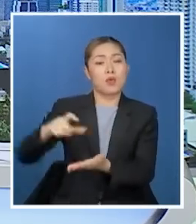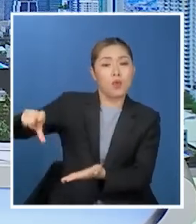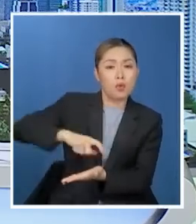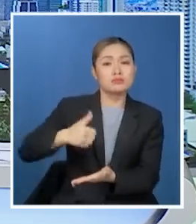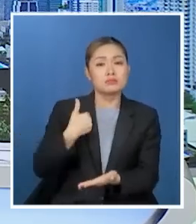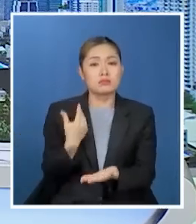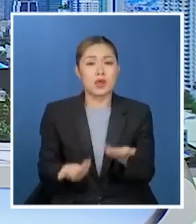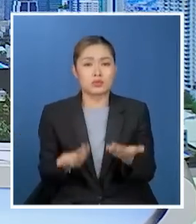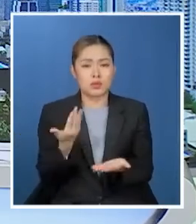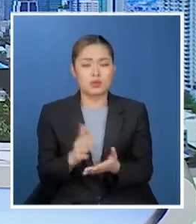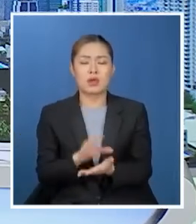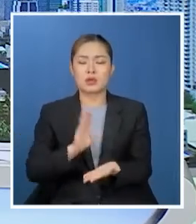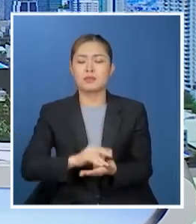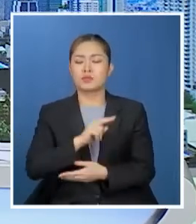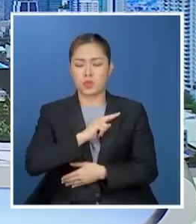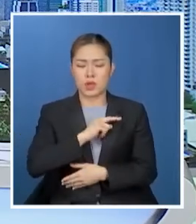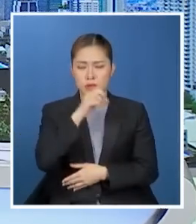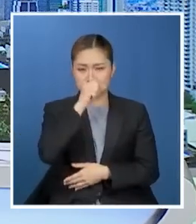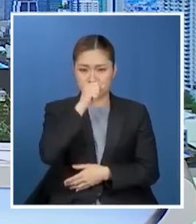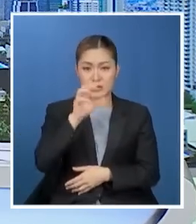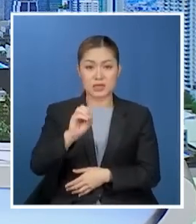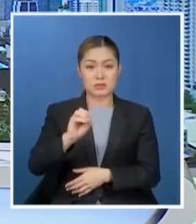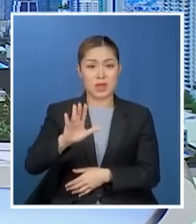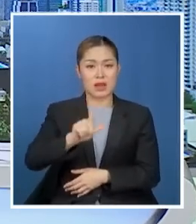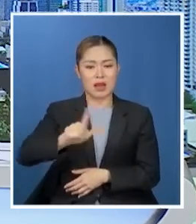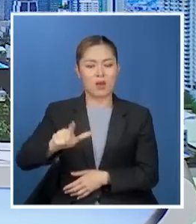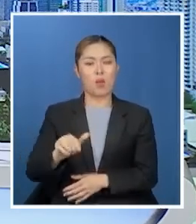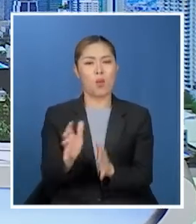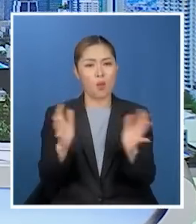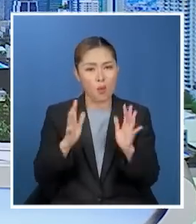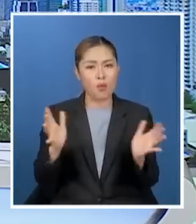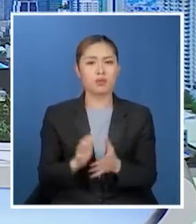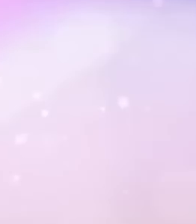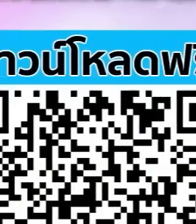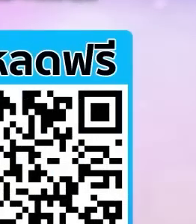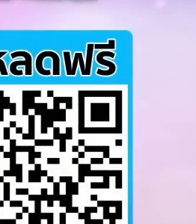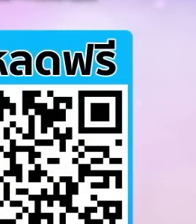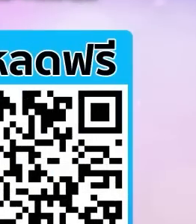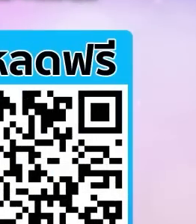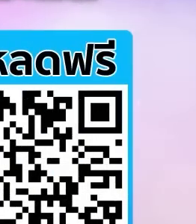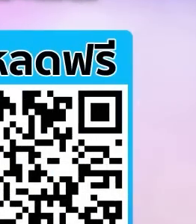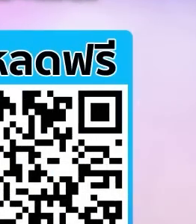เลยก็ได ้ แล้วมันเป็นข้อมูลส่วนบุคคลนะถ้า55ล้านคนก็ไม่ใช่น้อยๆเลยนะคุณผู้ชม